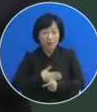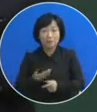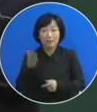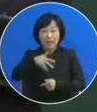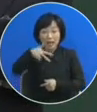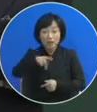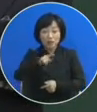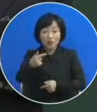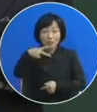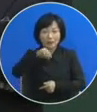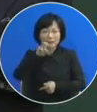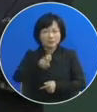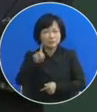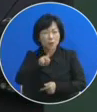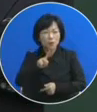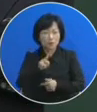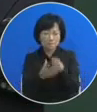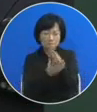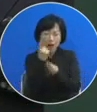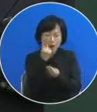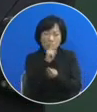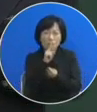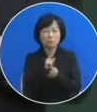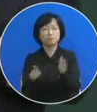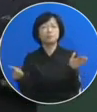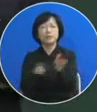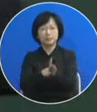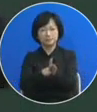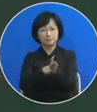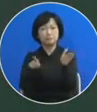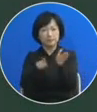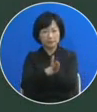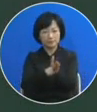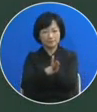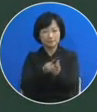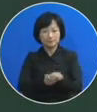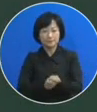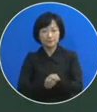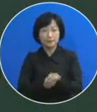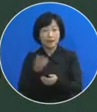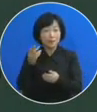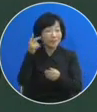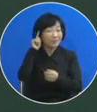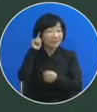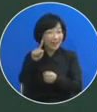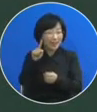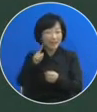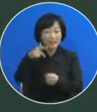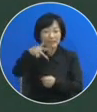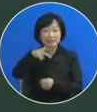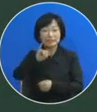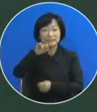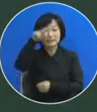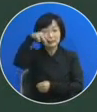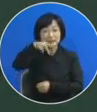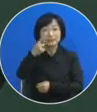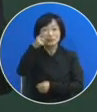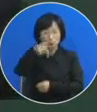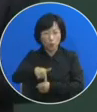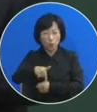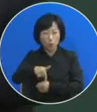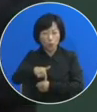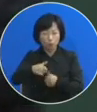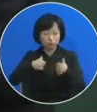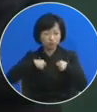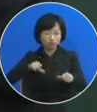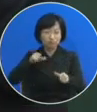것은 믿음을 말하고. Whole heart means faith. 그러면 우리가 지금 지속이라 할 때는 또 다른 말이 되죠. When we say continuation, that means